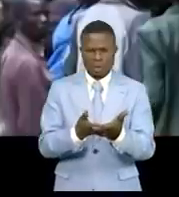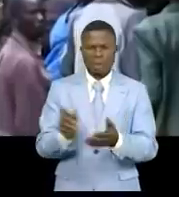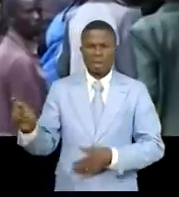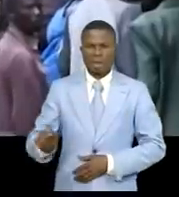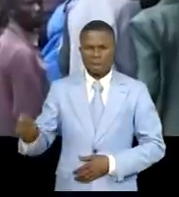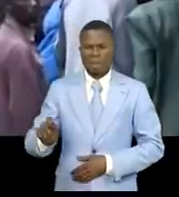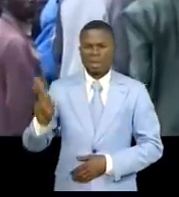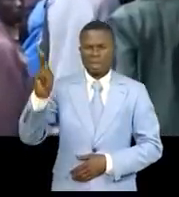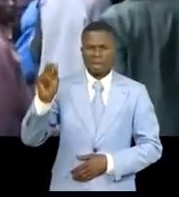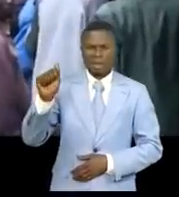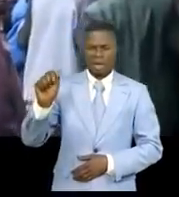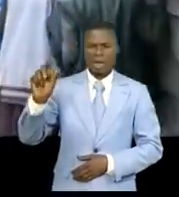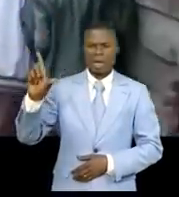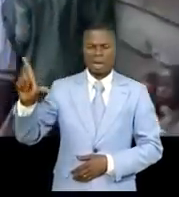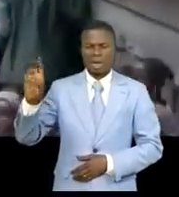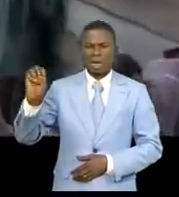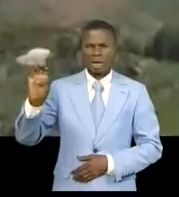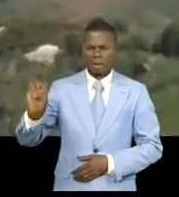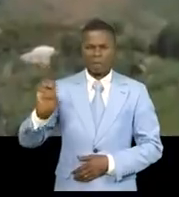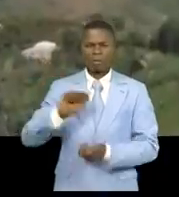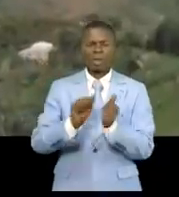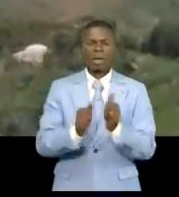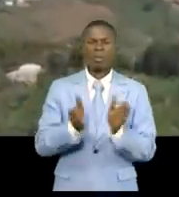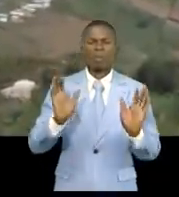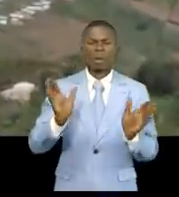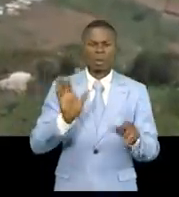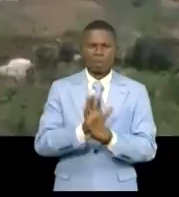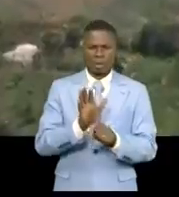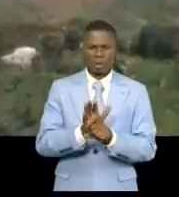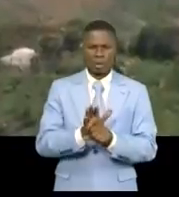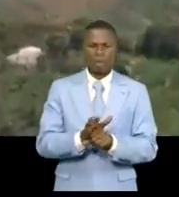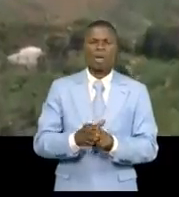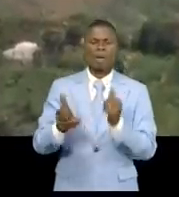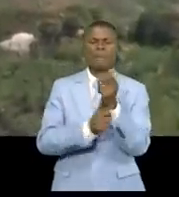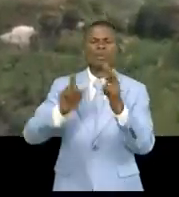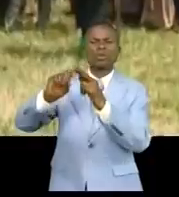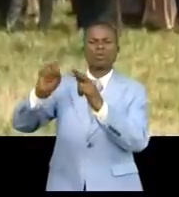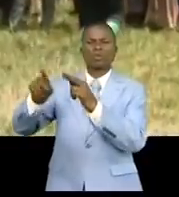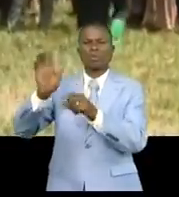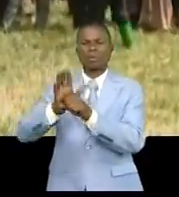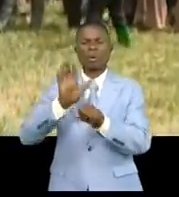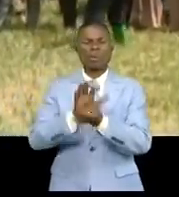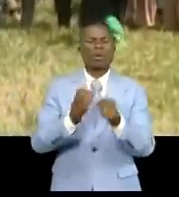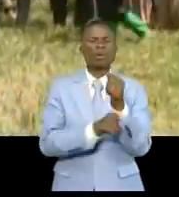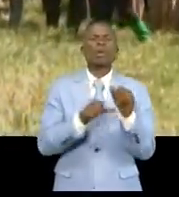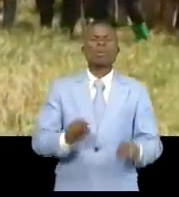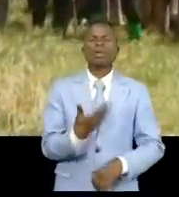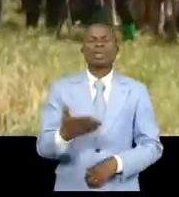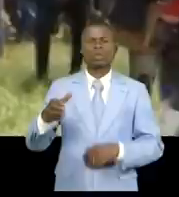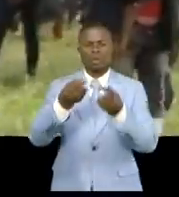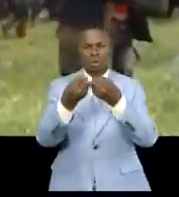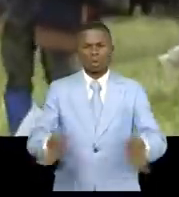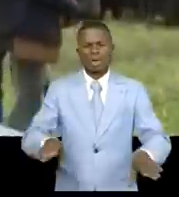Kale. Une situation qui a influencé des déplacements massifs des populations, des pertes en vies humaines et des biens matériels.